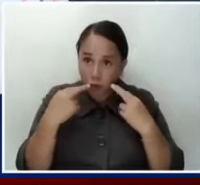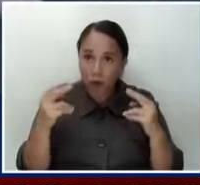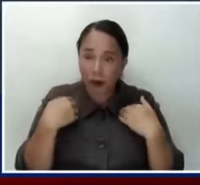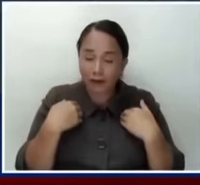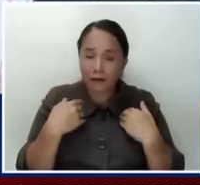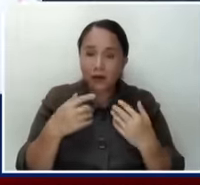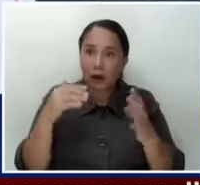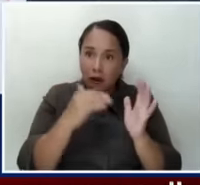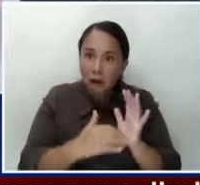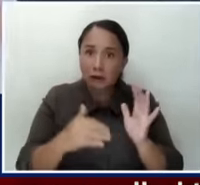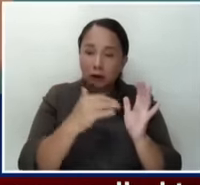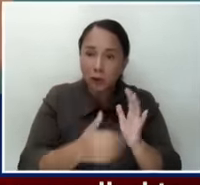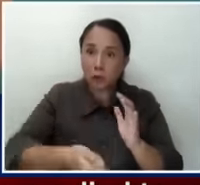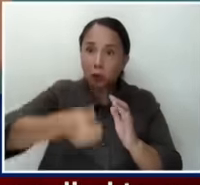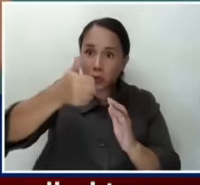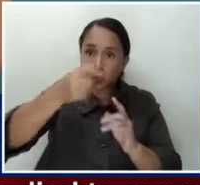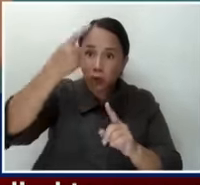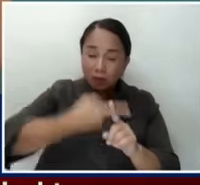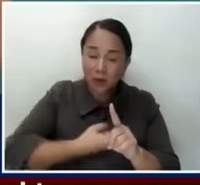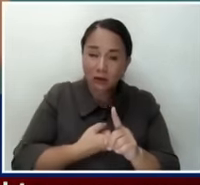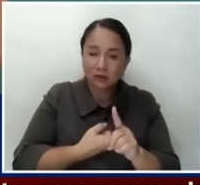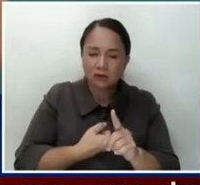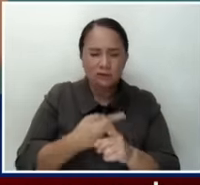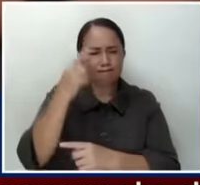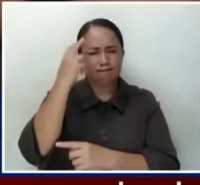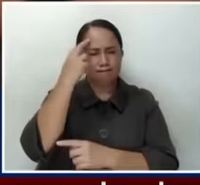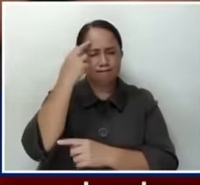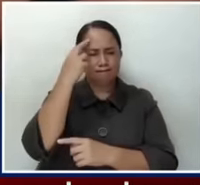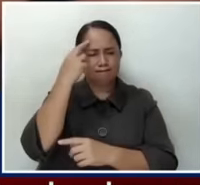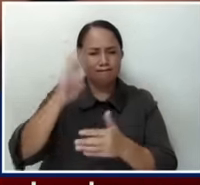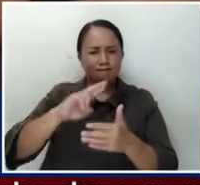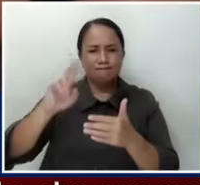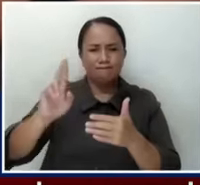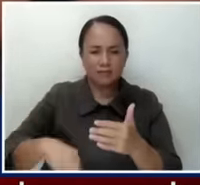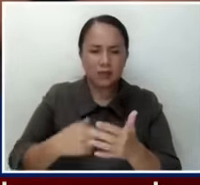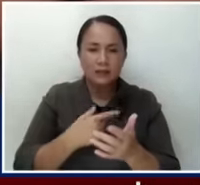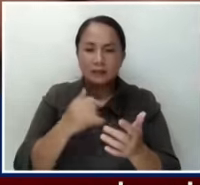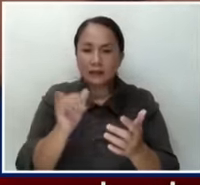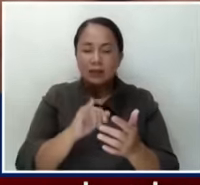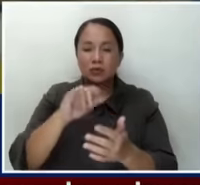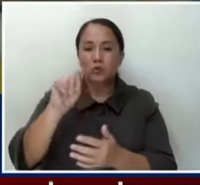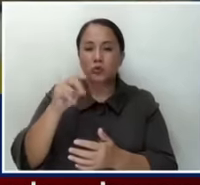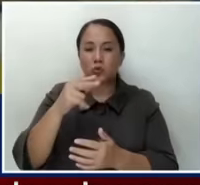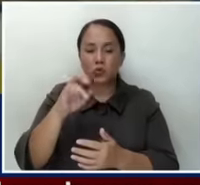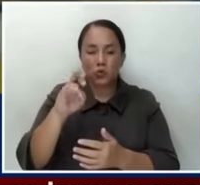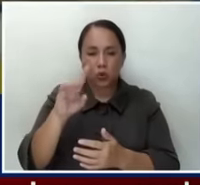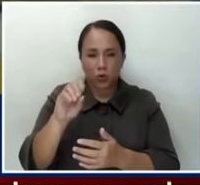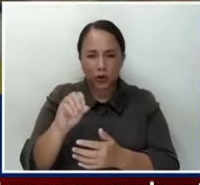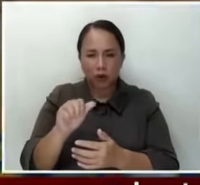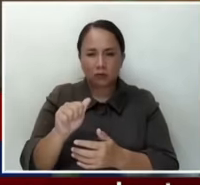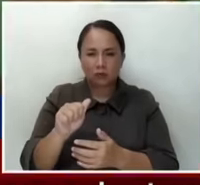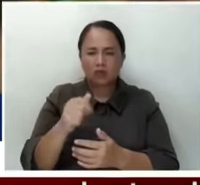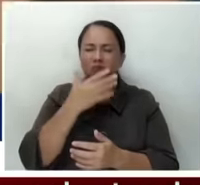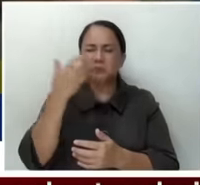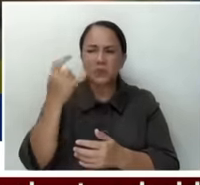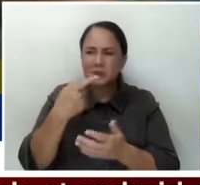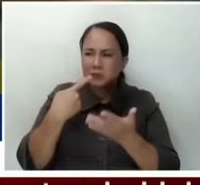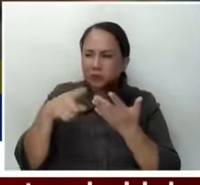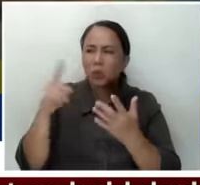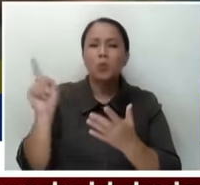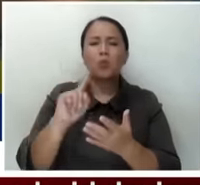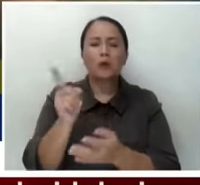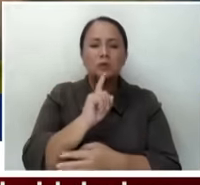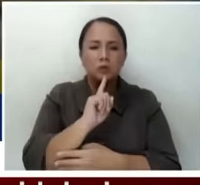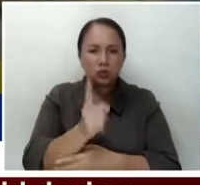paulit-ulit sa isang buwan. Duda rin sa resulta ang mananayang si Chodora. paimbestigahan niya kung alin ba yung totoo para